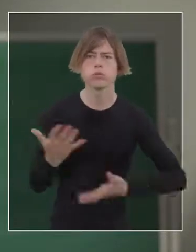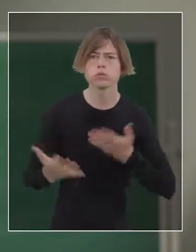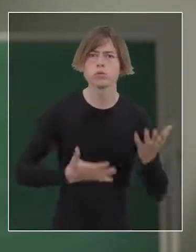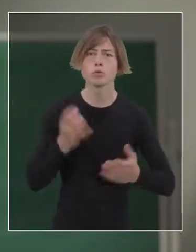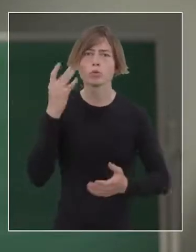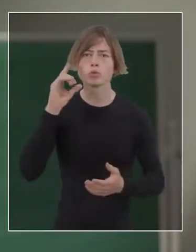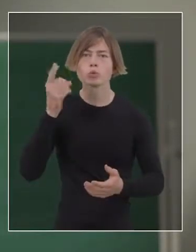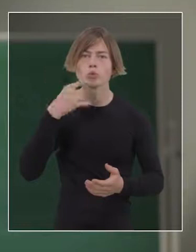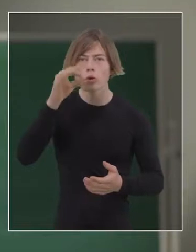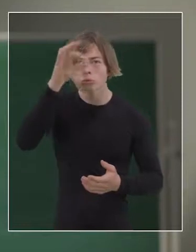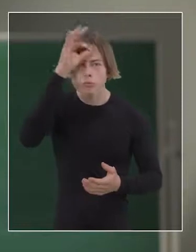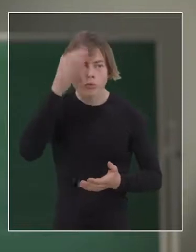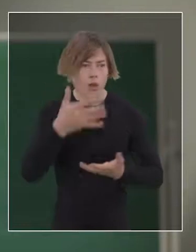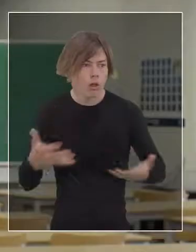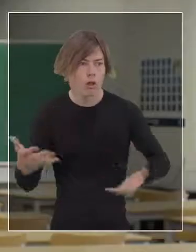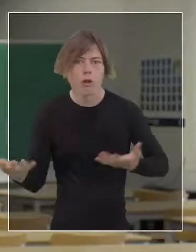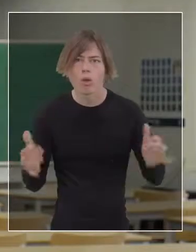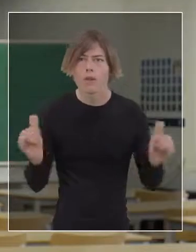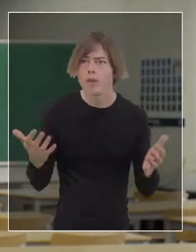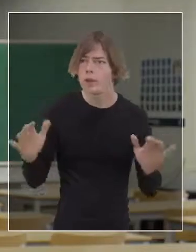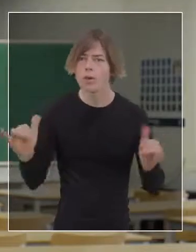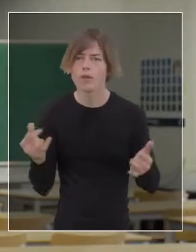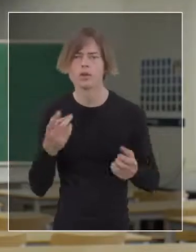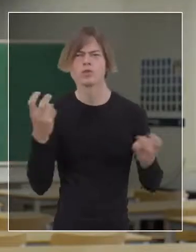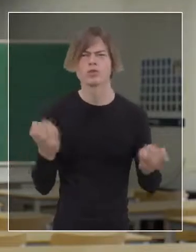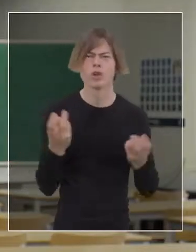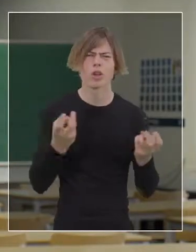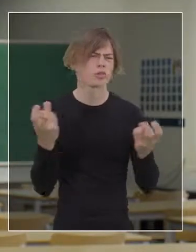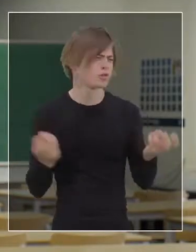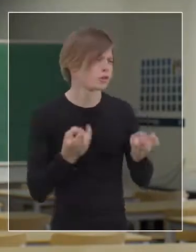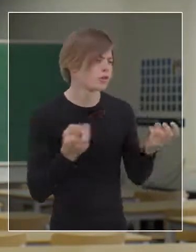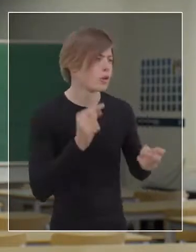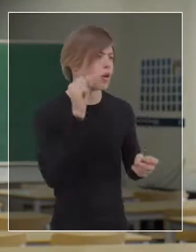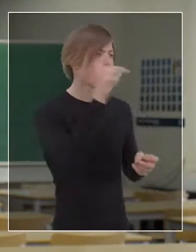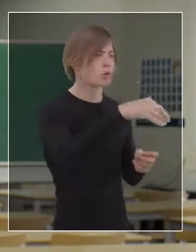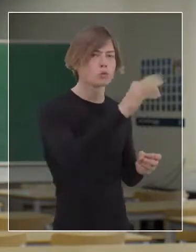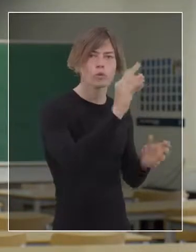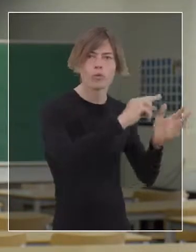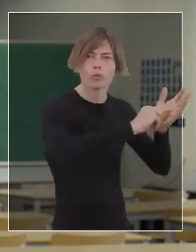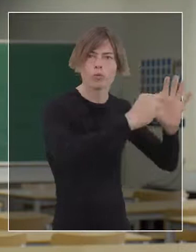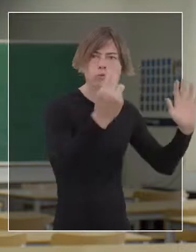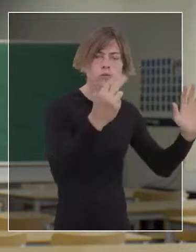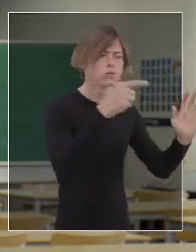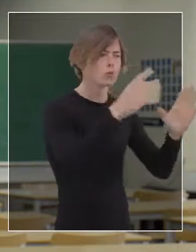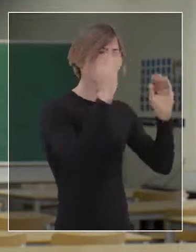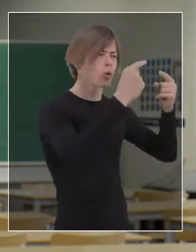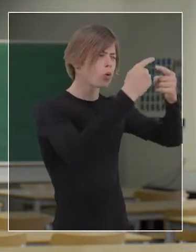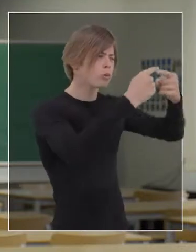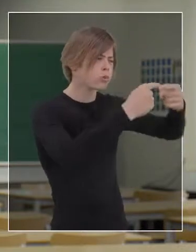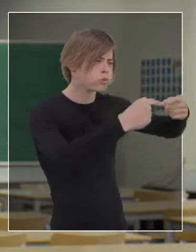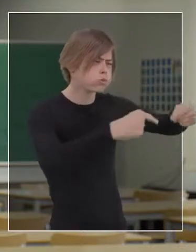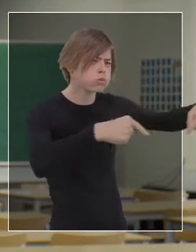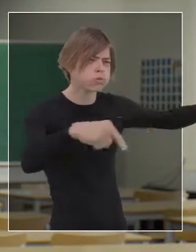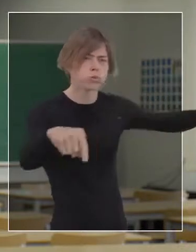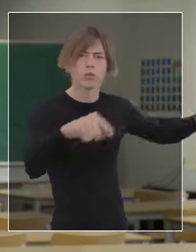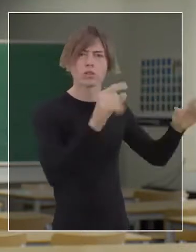ils connaissaient pas grand chose sur la culture sourde et ils savaient pas ce qu'il fallait faire. Du coup, quand ils ont vu ce projet de